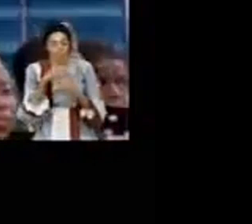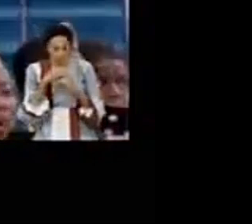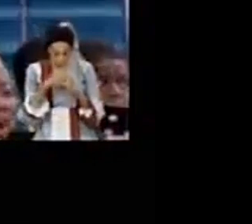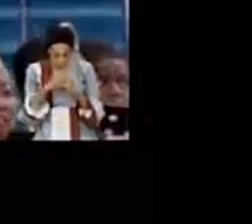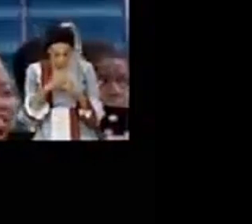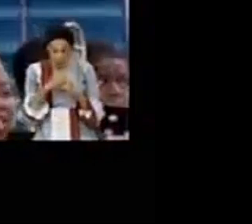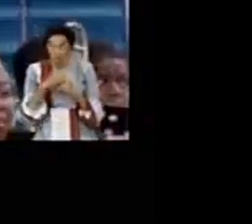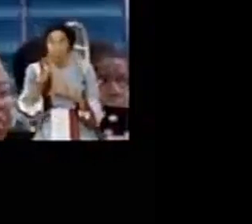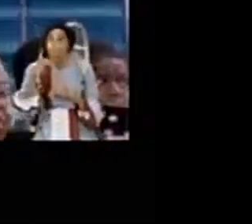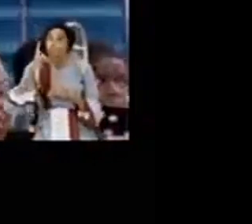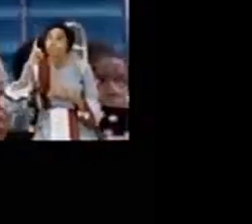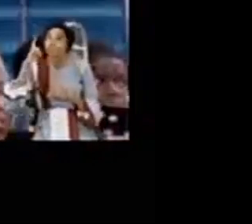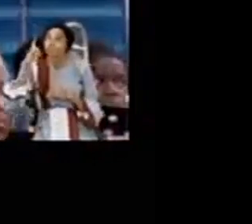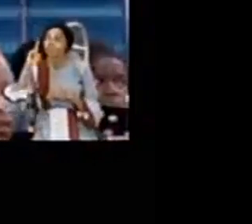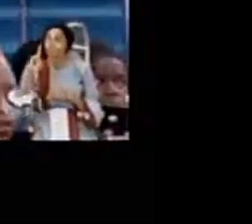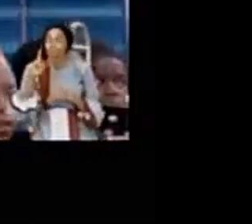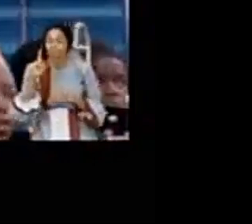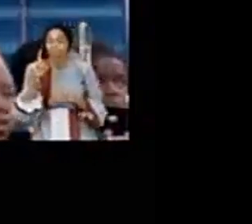des